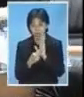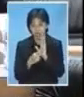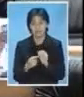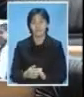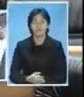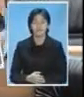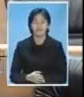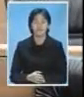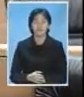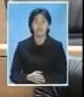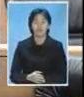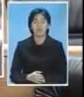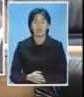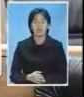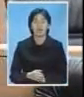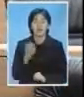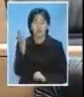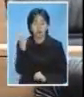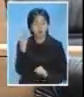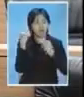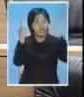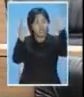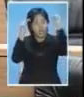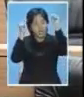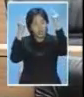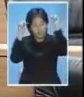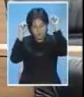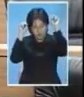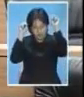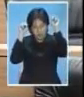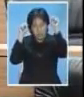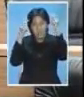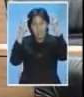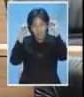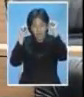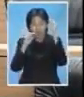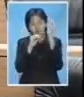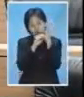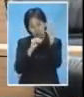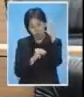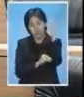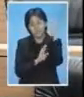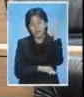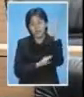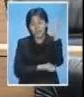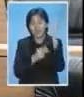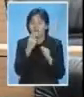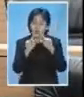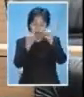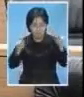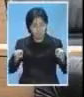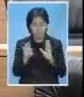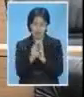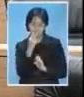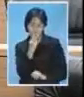านนายกรัฐมนตรีนะครับเดินทางไปที่จังหวัดชายแดนภาคใต้ถ้าดูรูปนี้เหมือนไม่มีอะไรนะ